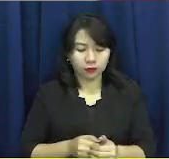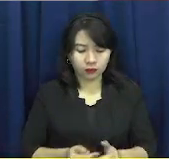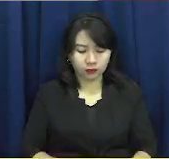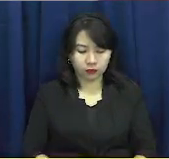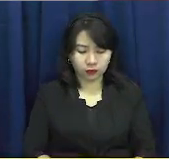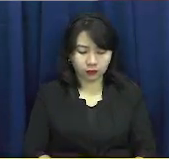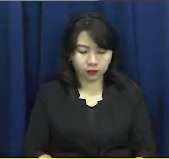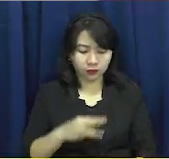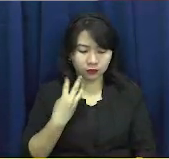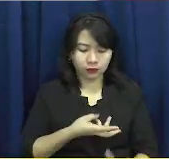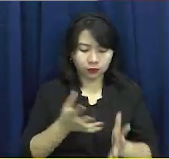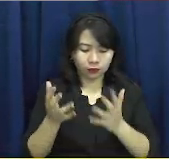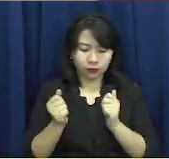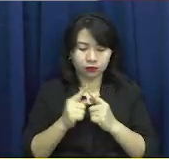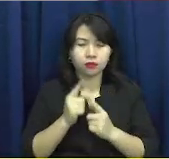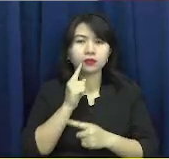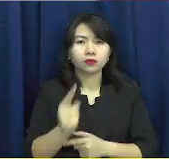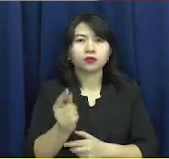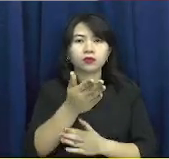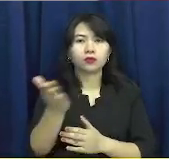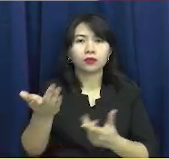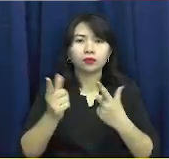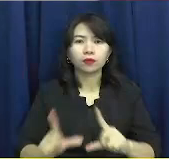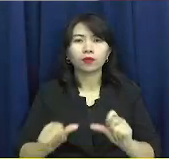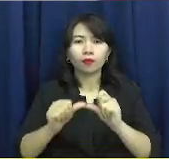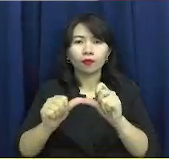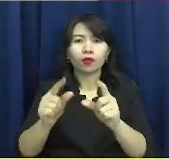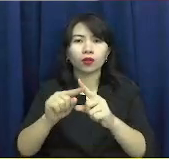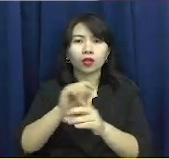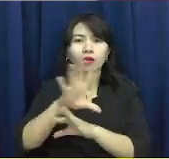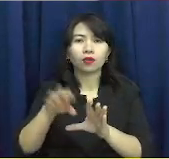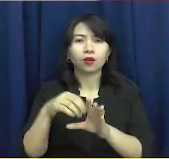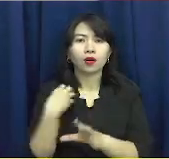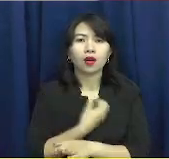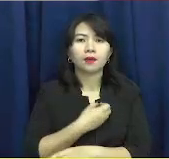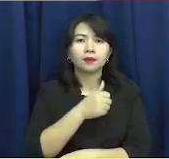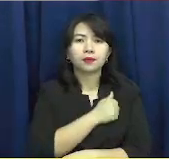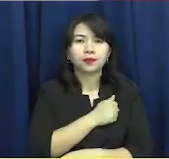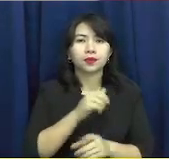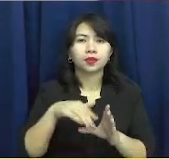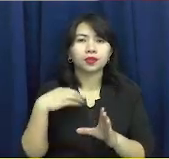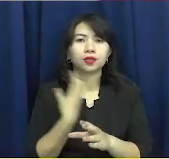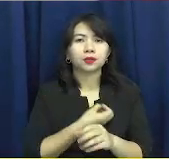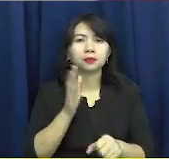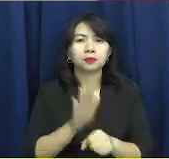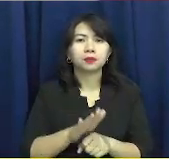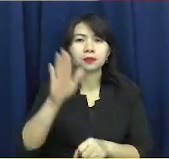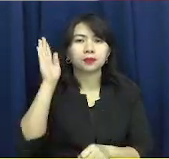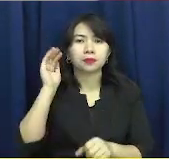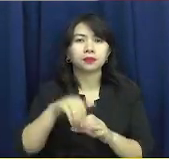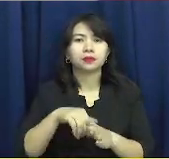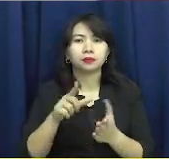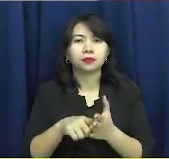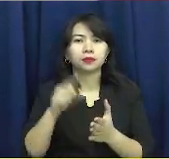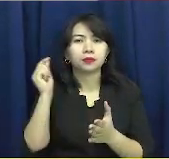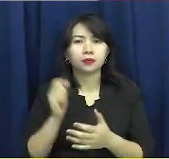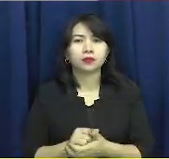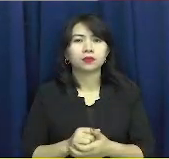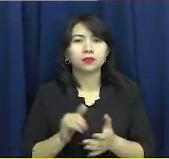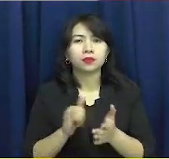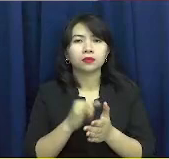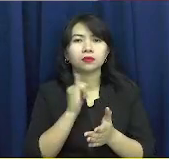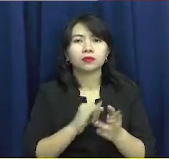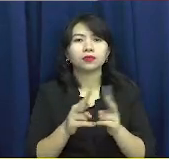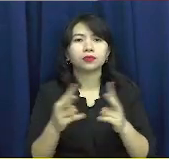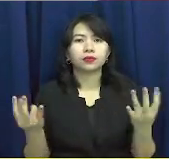sabihin sa bawat isa that let's continue to involve ourselves sa ating pong mga commitment doon sa Ramos dahil napakahalaga po nito. Alright? So much